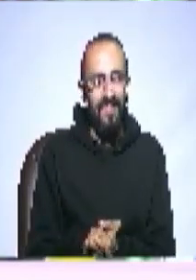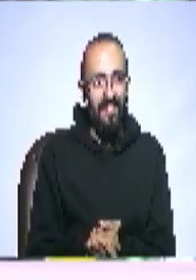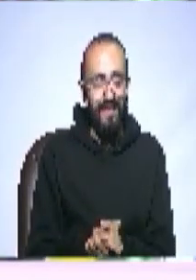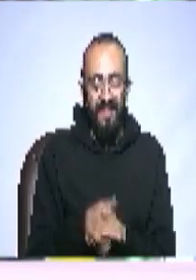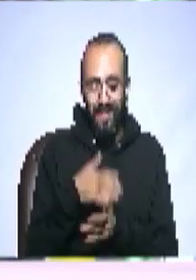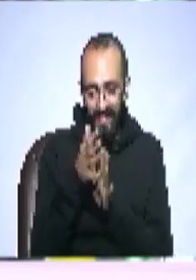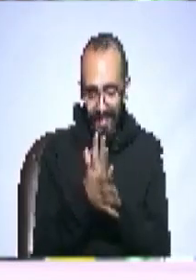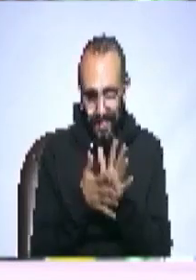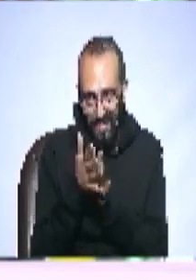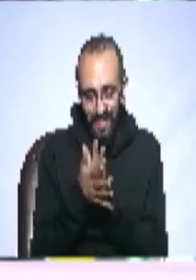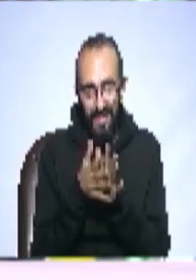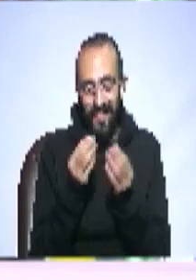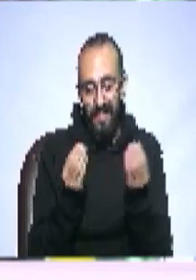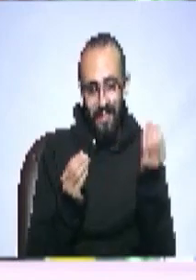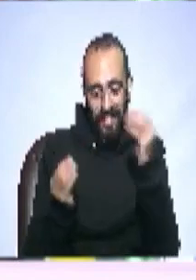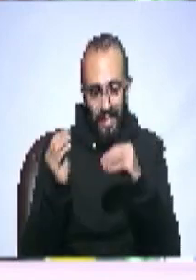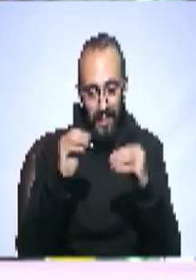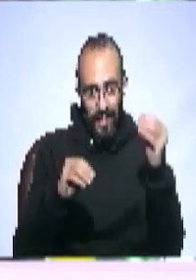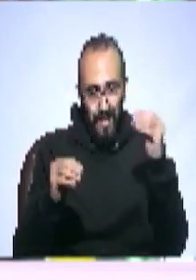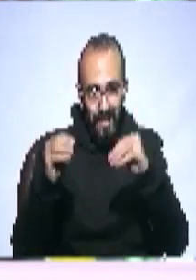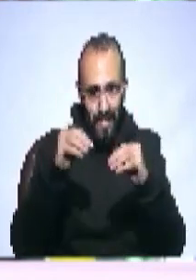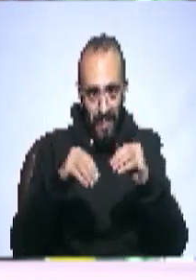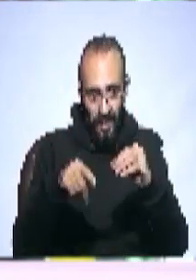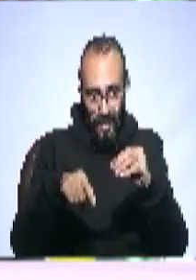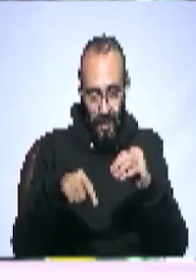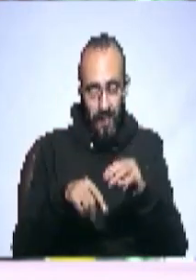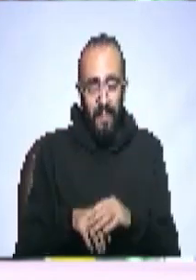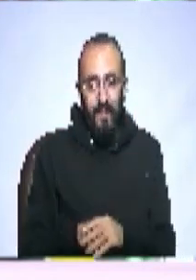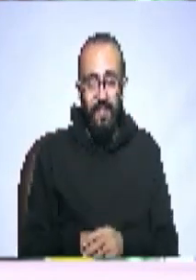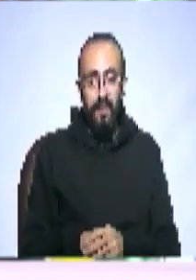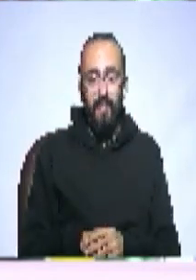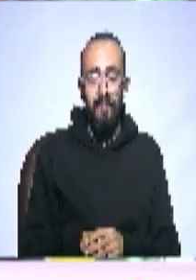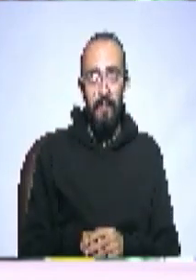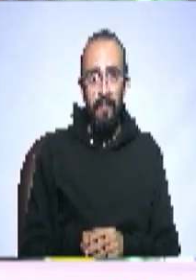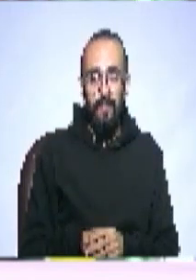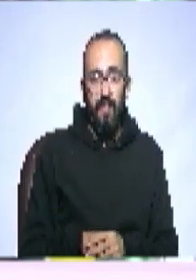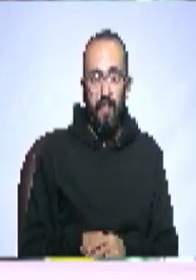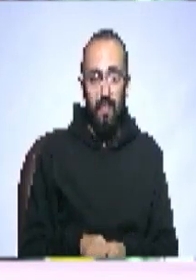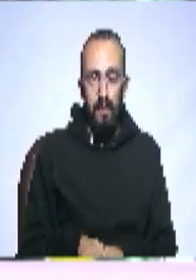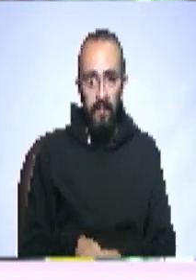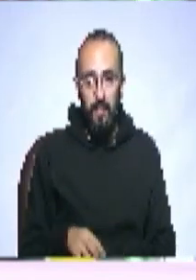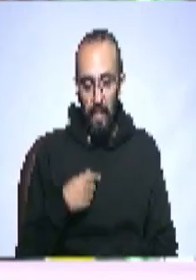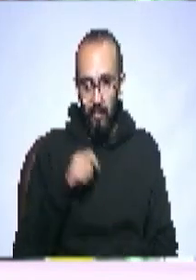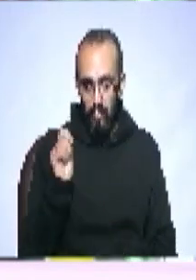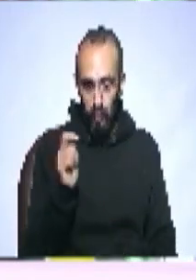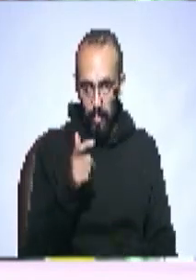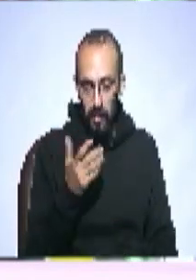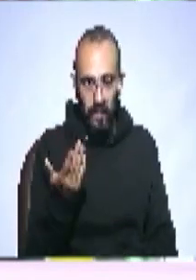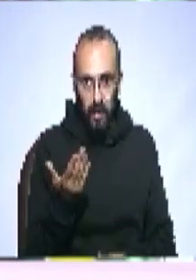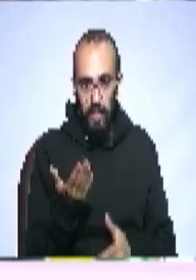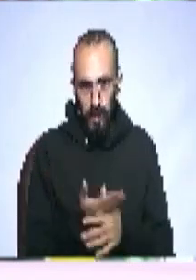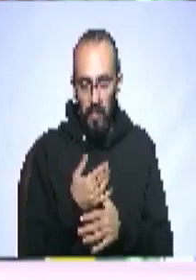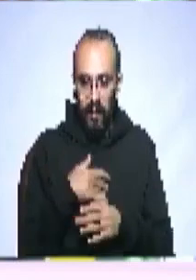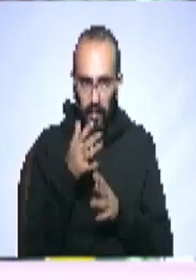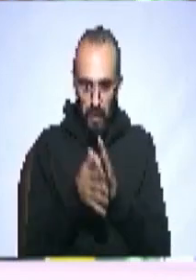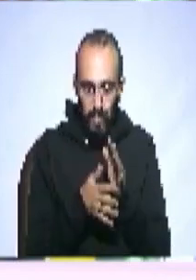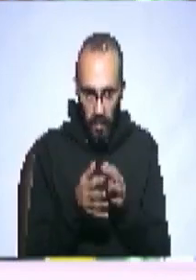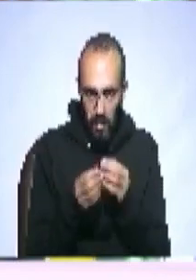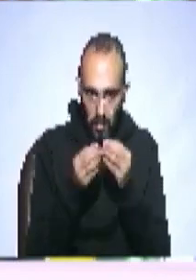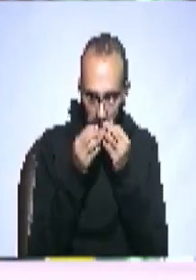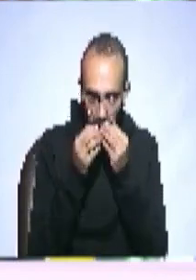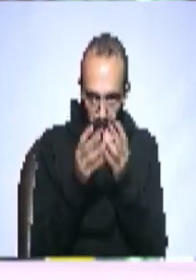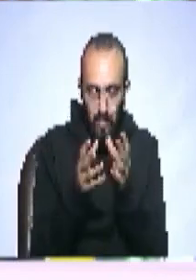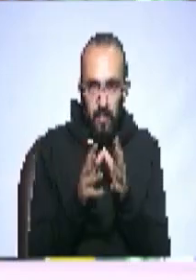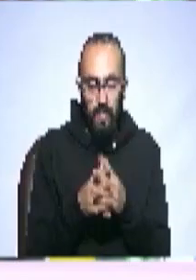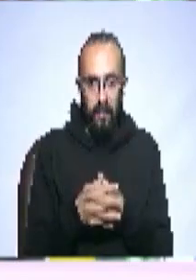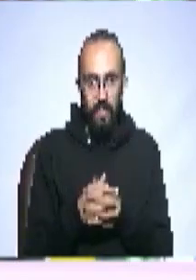الحاجات يا جماعه اللي احنا حطيناها اضافات دي كلها، على فكره انا قاصد النهارده ان انا اخلص بدري عشان انا حابب اتكلم في شويه حاجات احنا قلنا